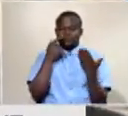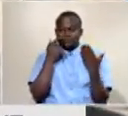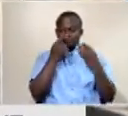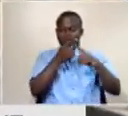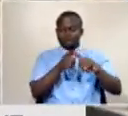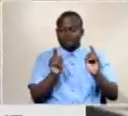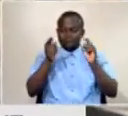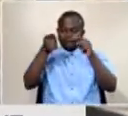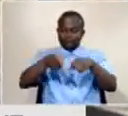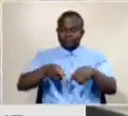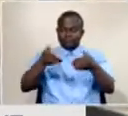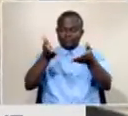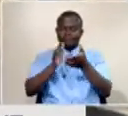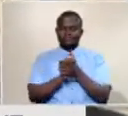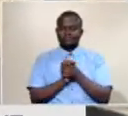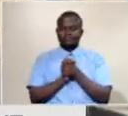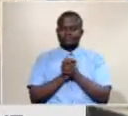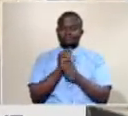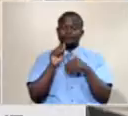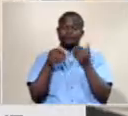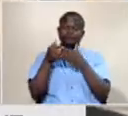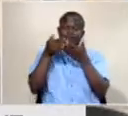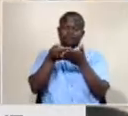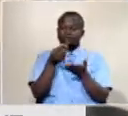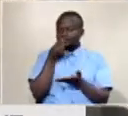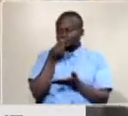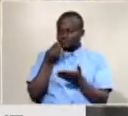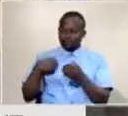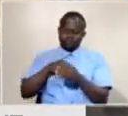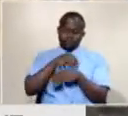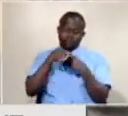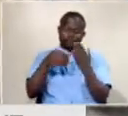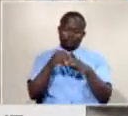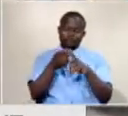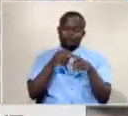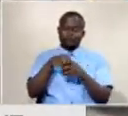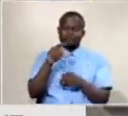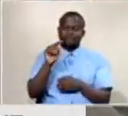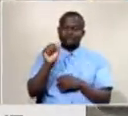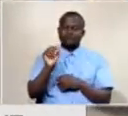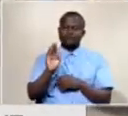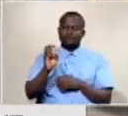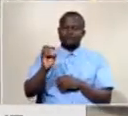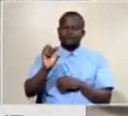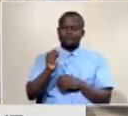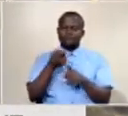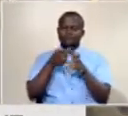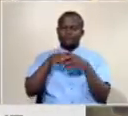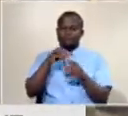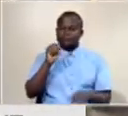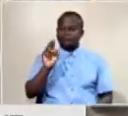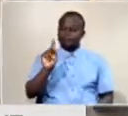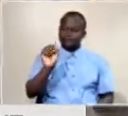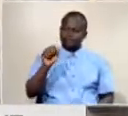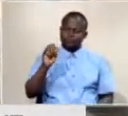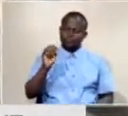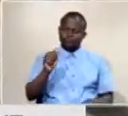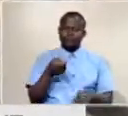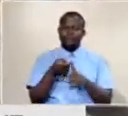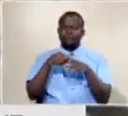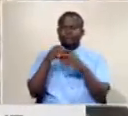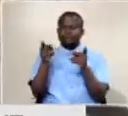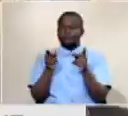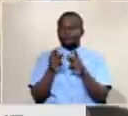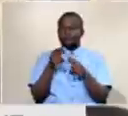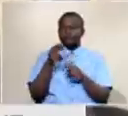batinye bakuze naho n'abantu bazanaga ibiribwa bigiye bitandukanye bavuye mu Kabuga bavuye mu Kama bavuye ahantu bita